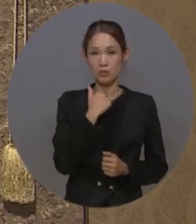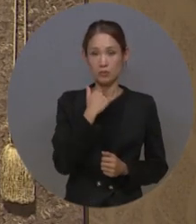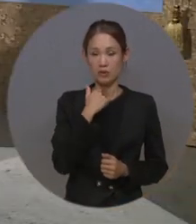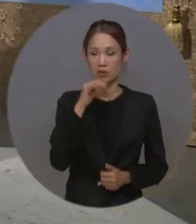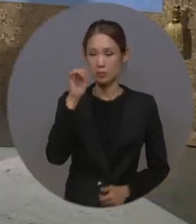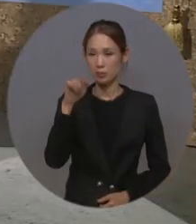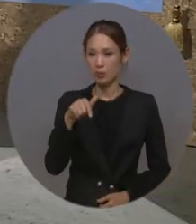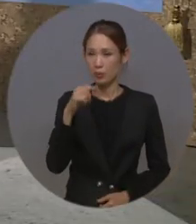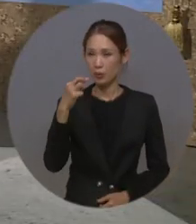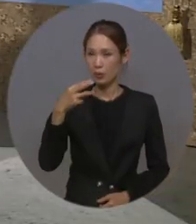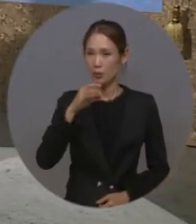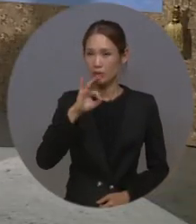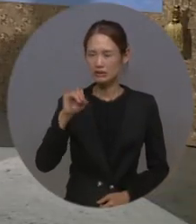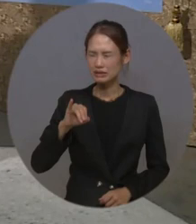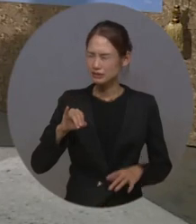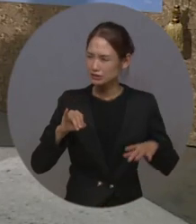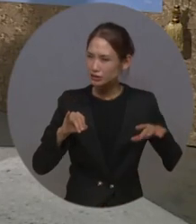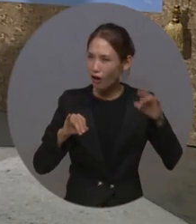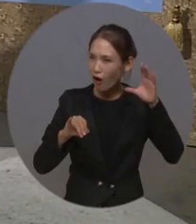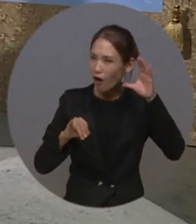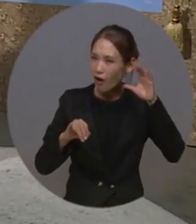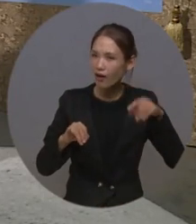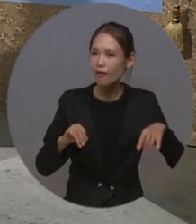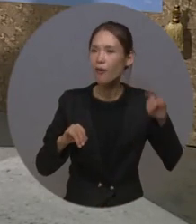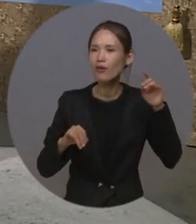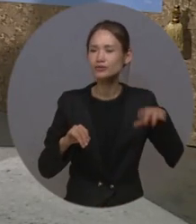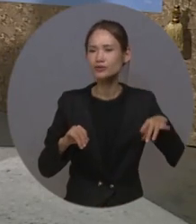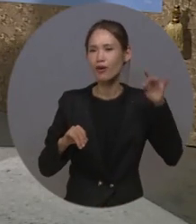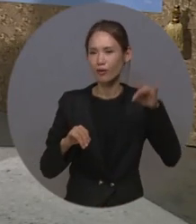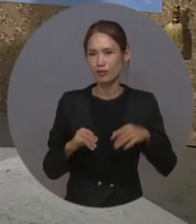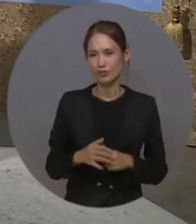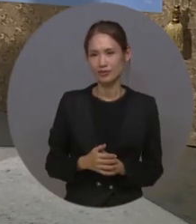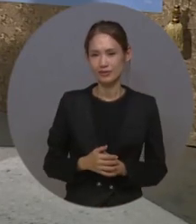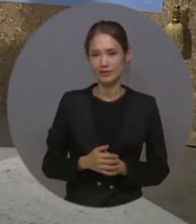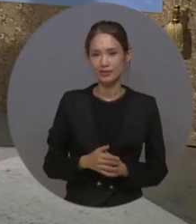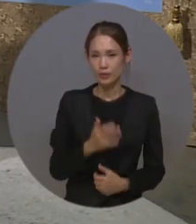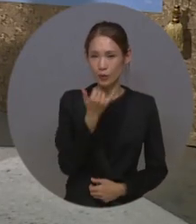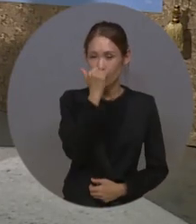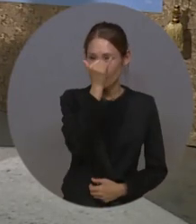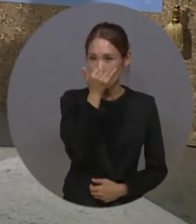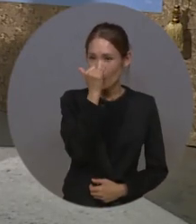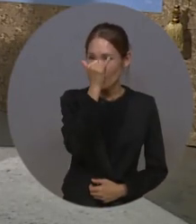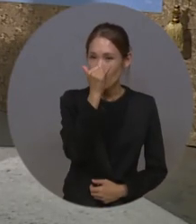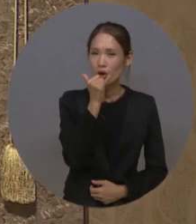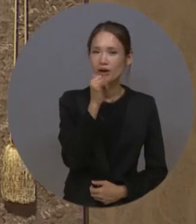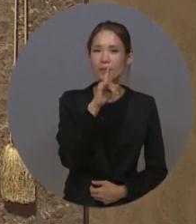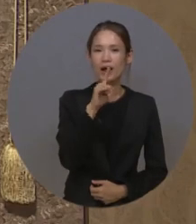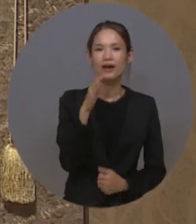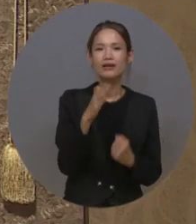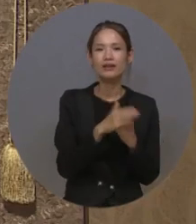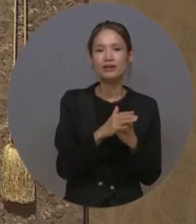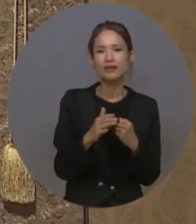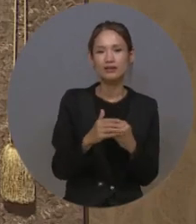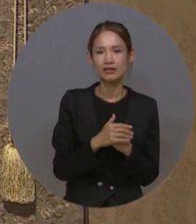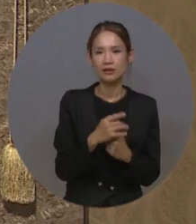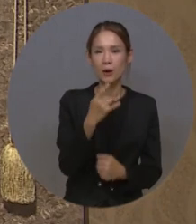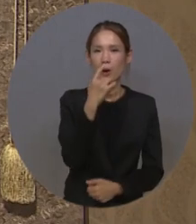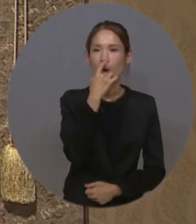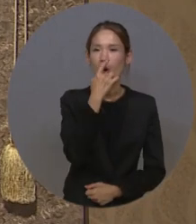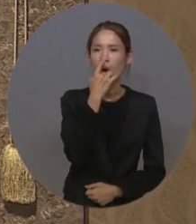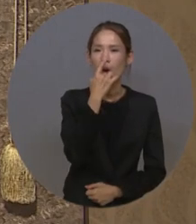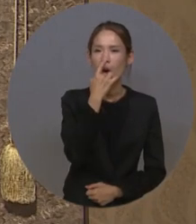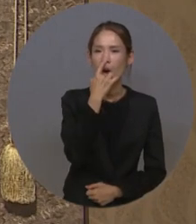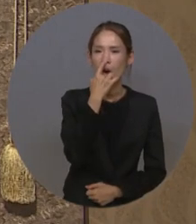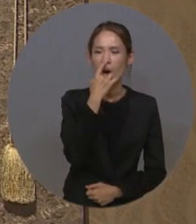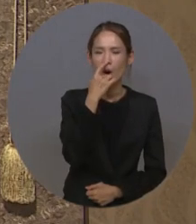처음 들어보셨나요? 네, 목 거리는 들어봤어도. 그렇죠. 아니, 코골이란 말 때문에 네. 사람들이 다 코가 문제인 줄